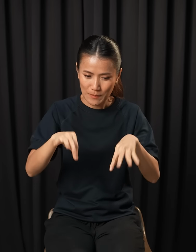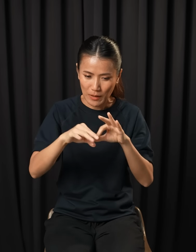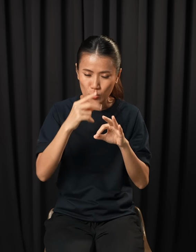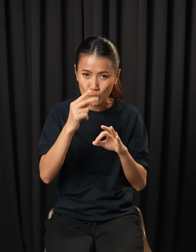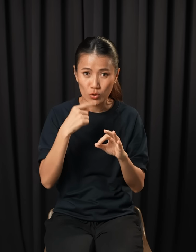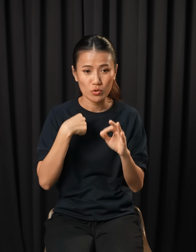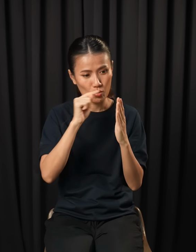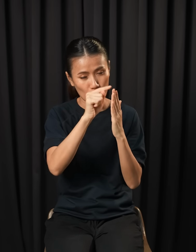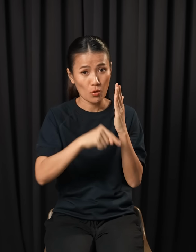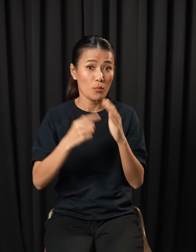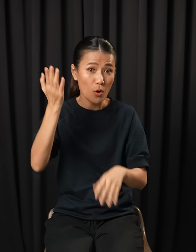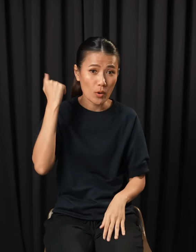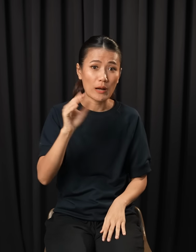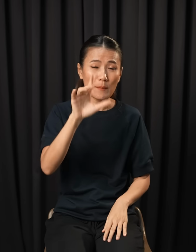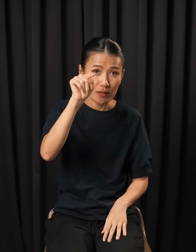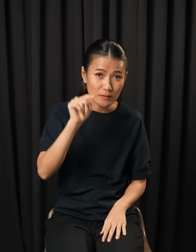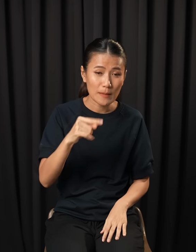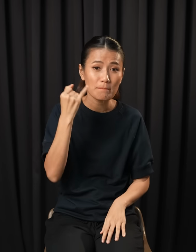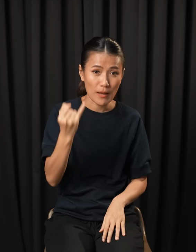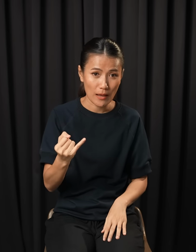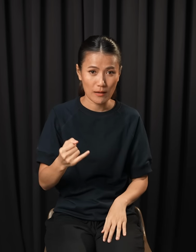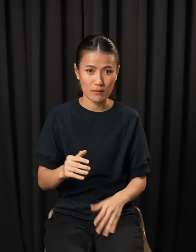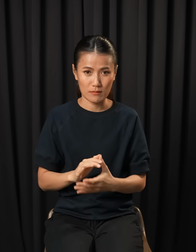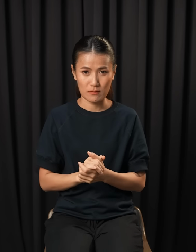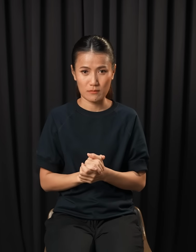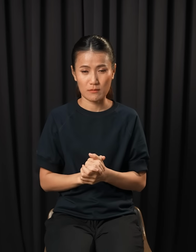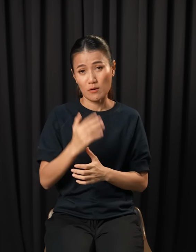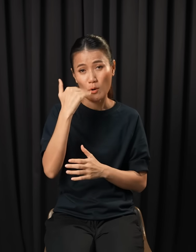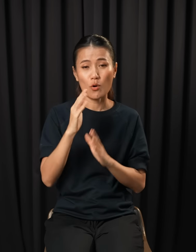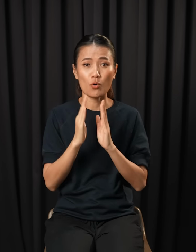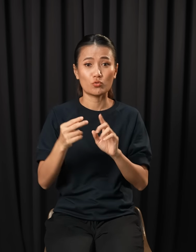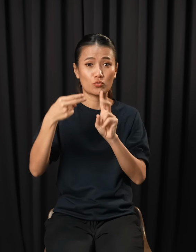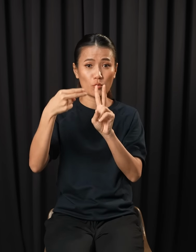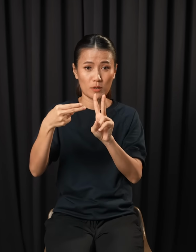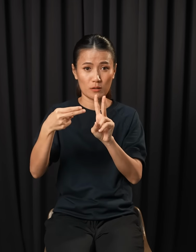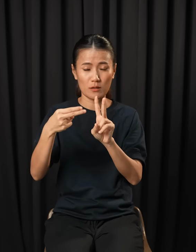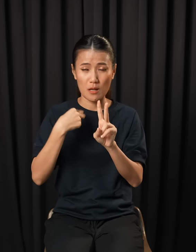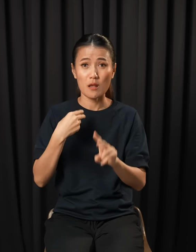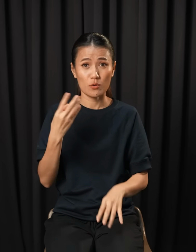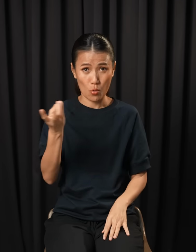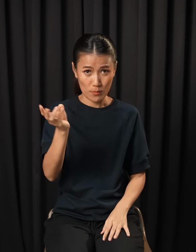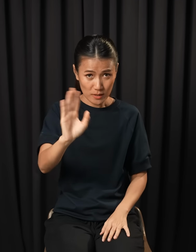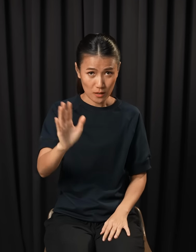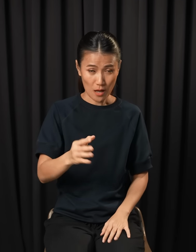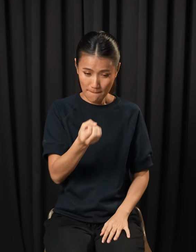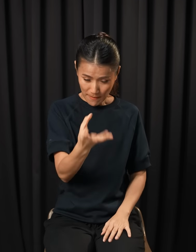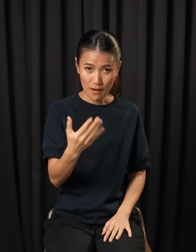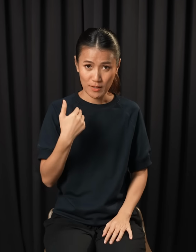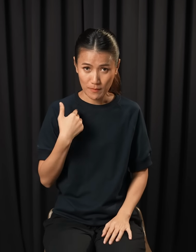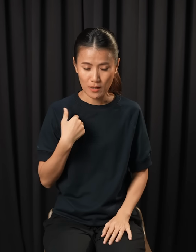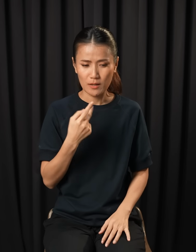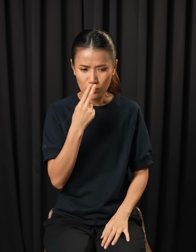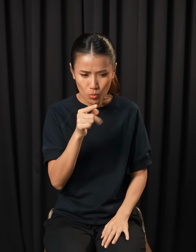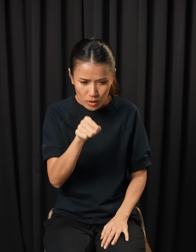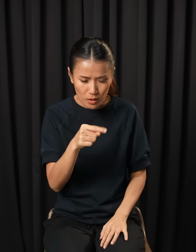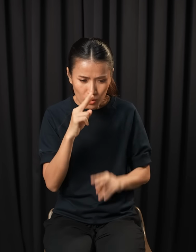ต่ในขณะเดียวกันเนี่ยมันก็เขตยุทธศาสตร์แต่ละพื้นที่ที่ผมวางเอาไว้แพ้ 5% ไม่ แพ้ 5% คราวที่แล้วมาที่3ได้ 20,000 นี่ผมก็ยังเป็นยุทธศาสตร์ของผมนะ okay. เ